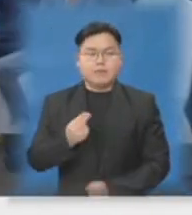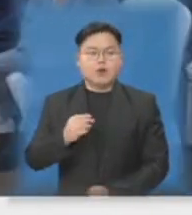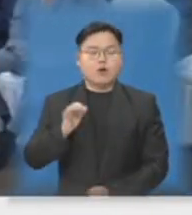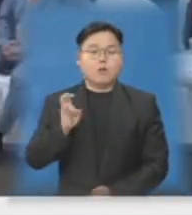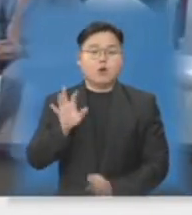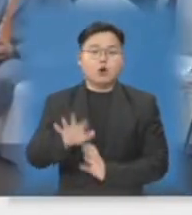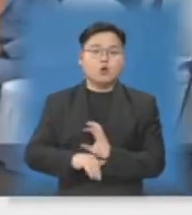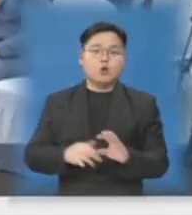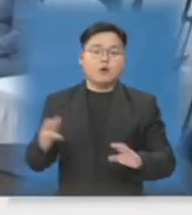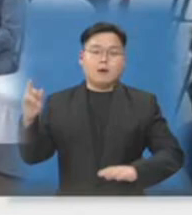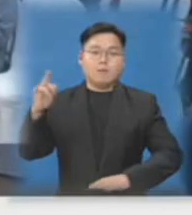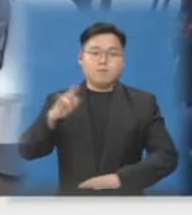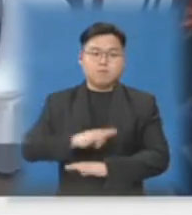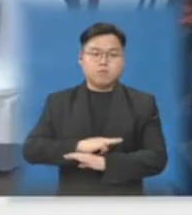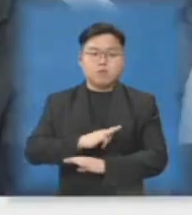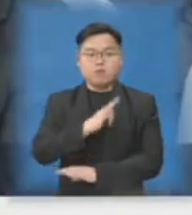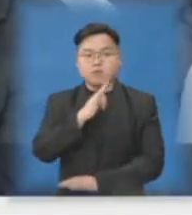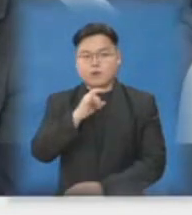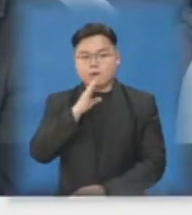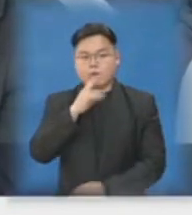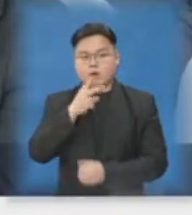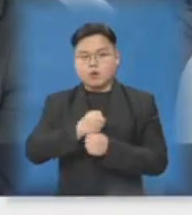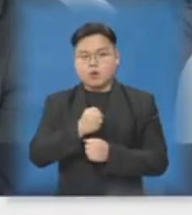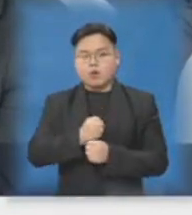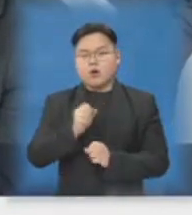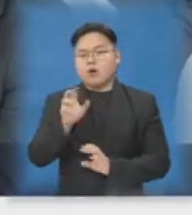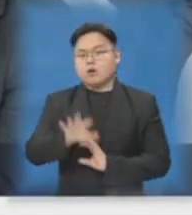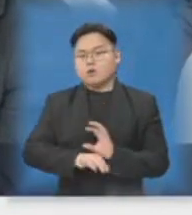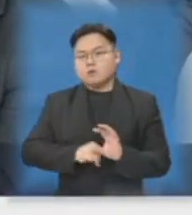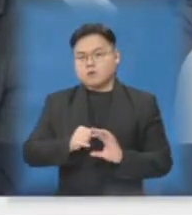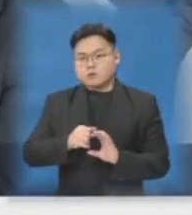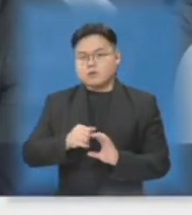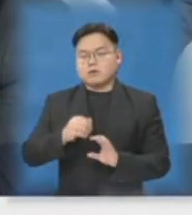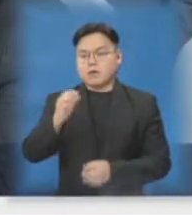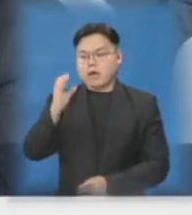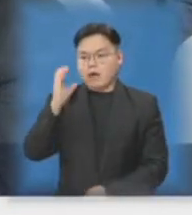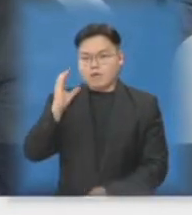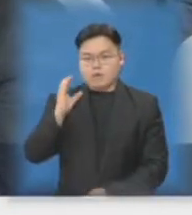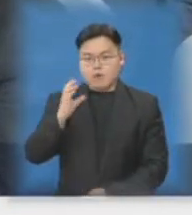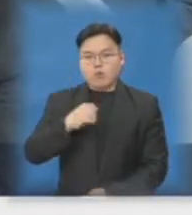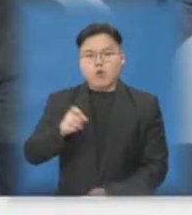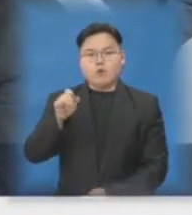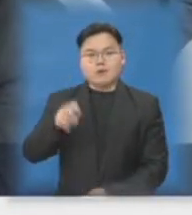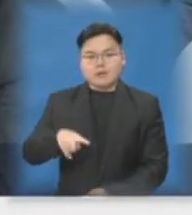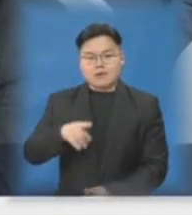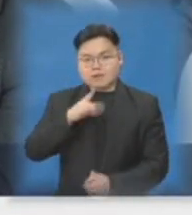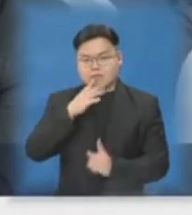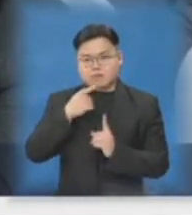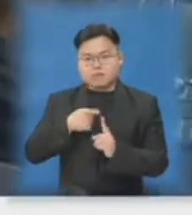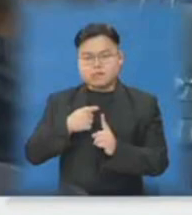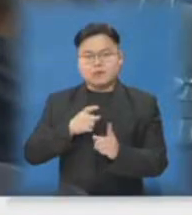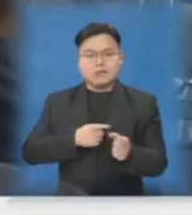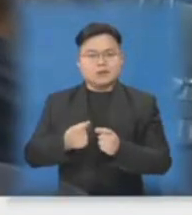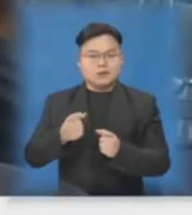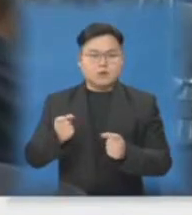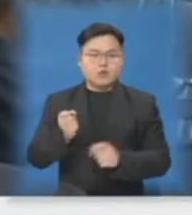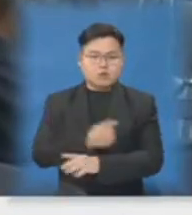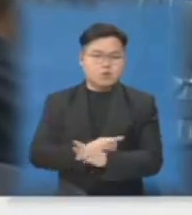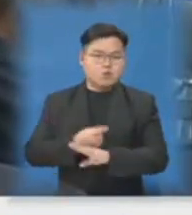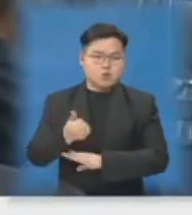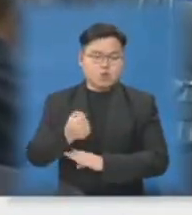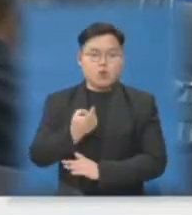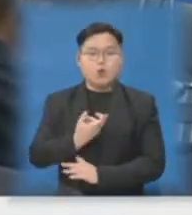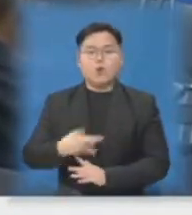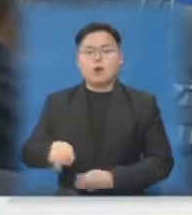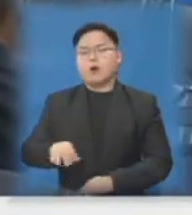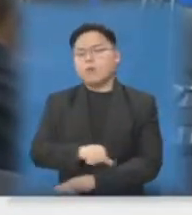нисэх буудлын өргөтгөлтөд уялдуулан тус аймагт олон улсын автобуудал барих нь эдийн засгийн ач холбогдолтой. Чавалсан бол хуурай бомт болох боломжтой